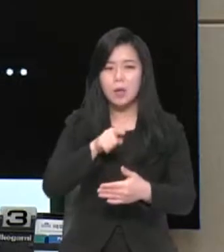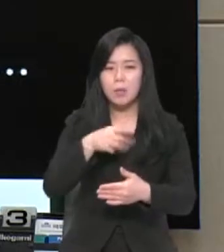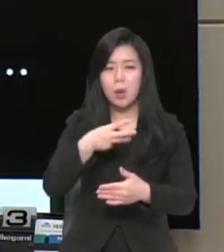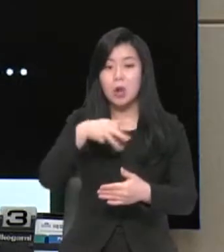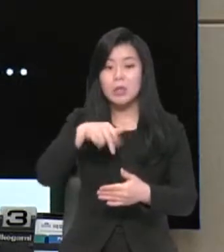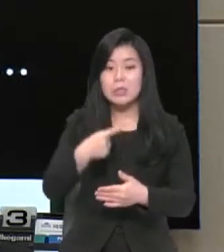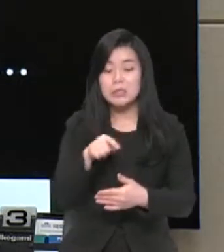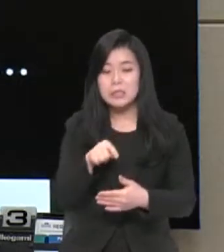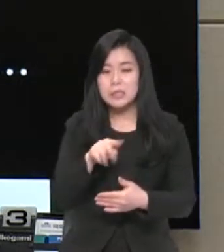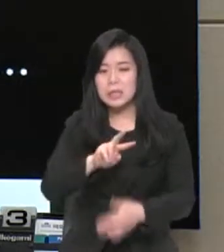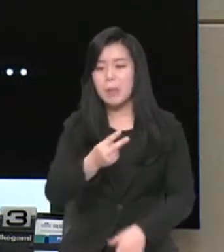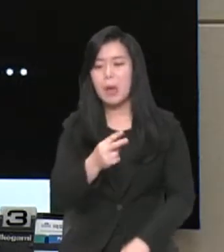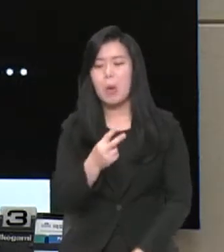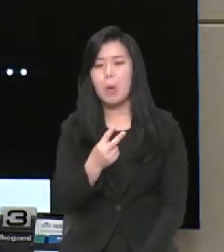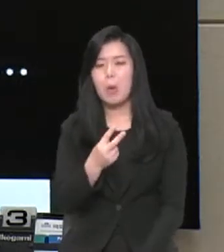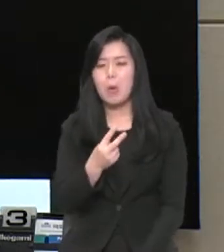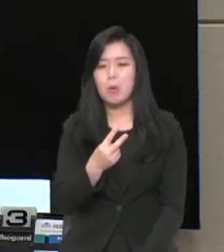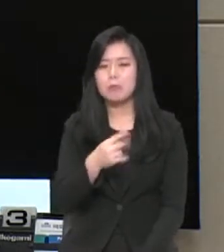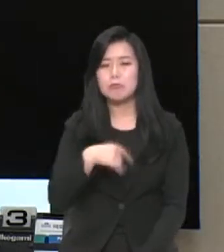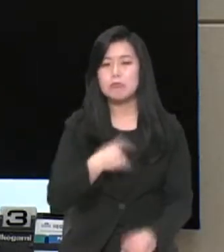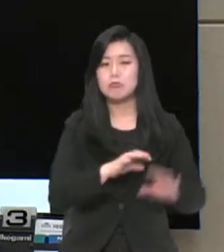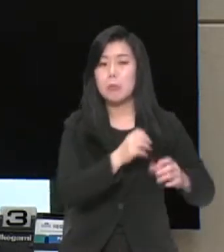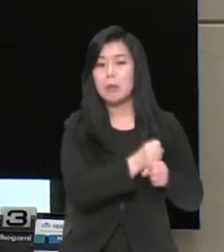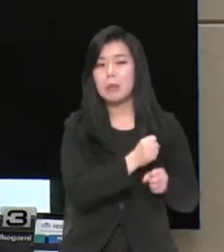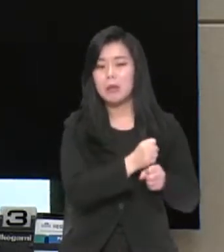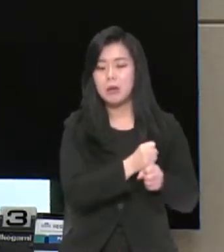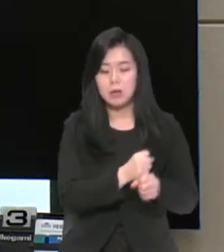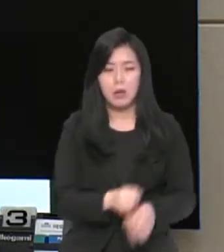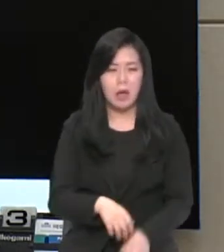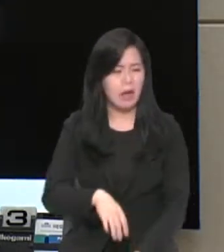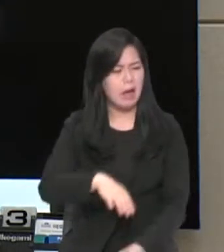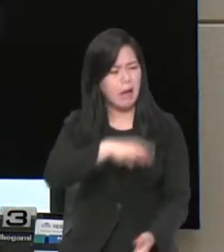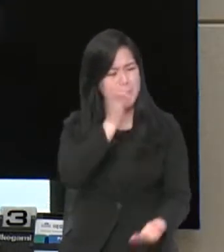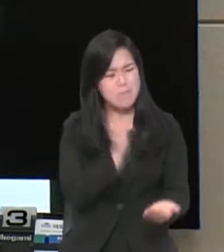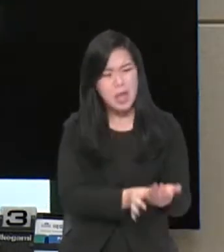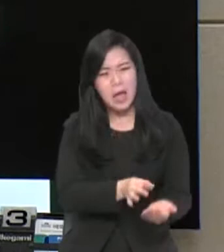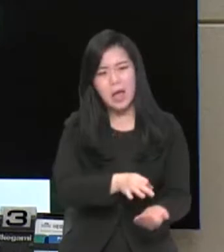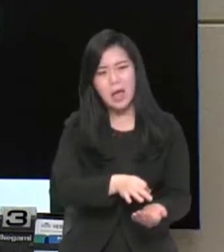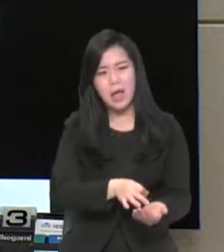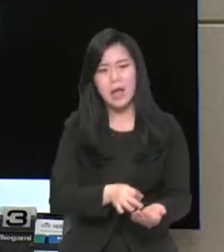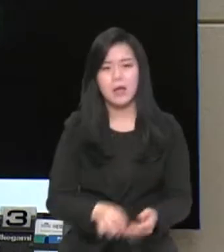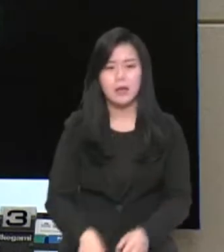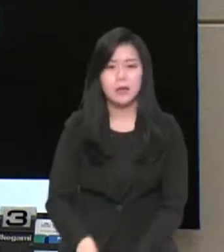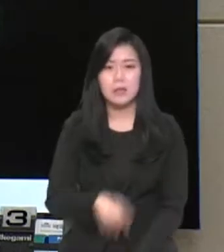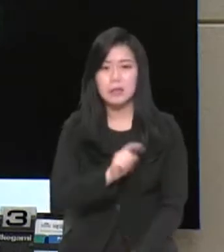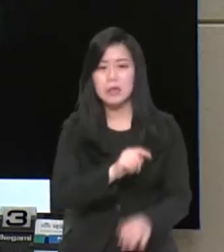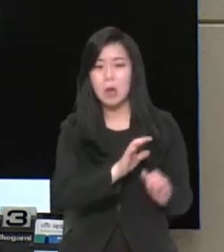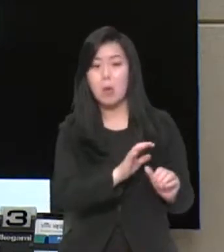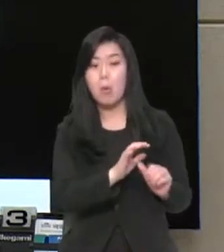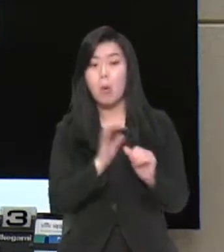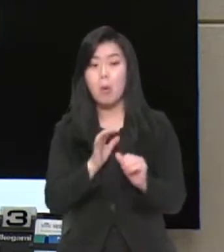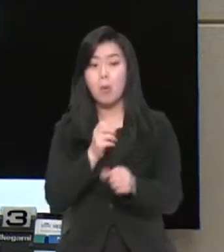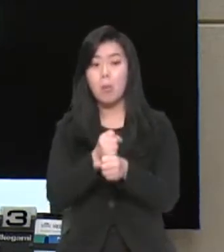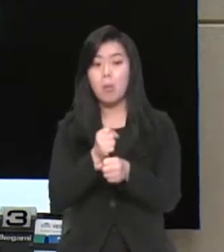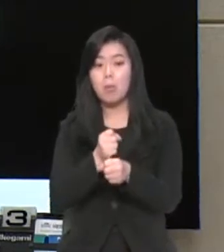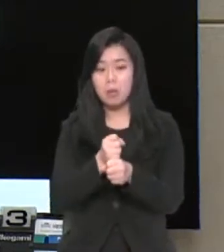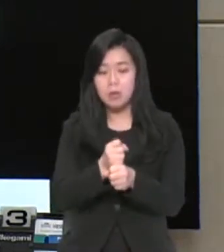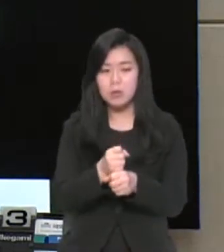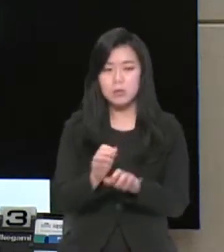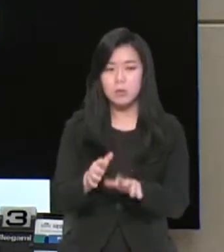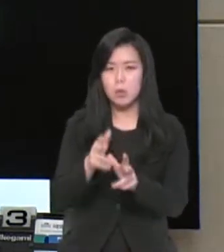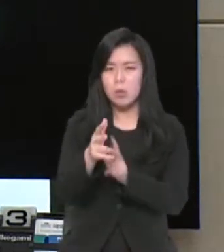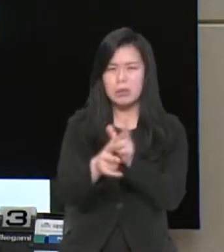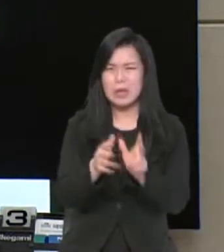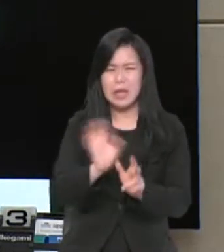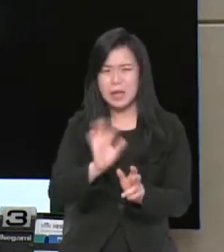벌크로 해가지고 200원씩 줘요, 중국산을. 엄청 싸구만. 일단 사람들이 다 그거 갖다 쓴 다음에 그 공사